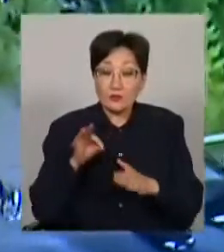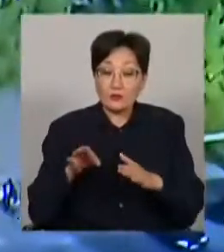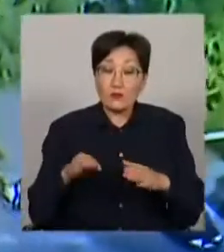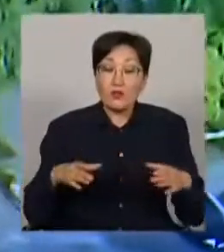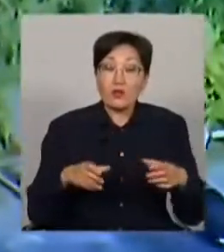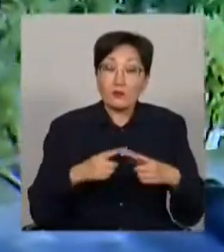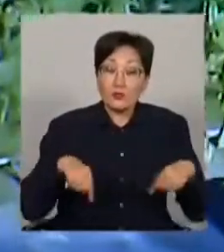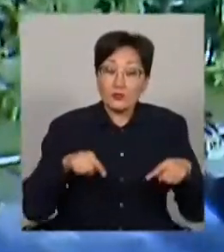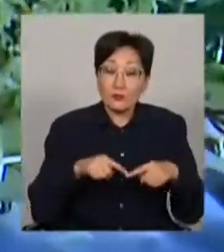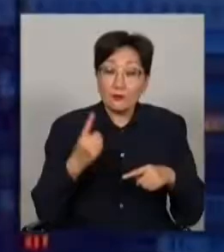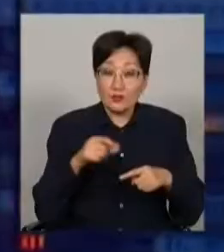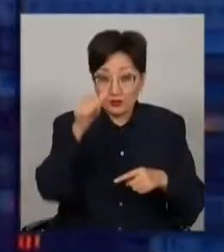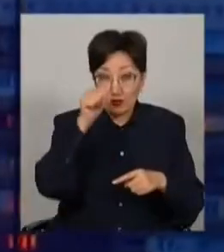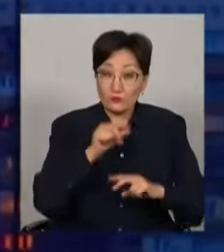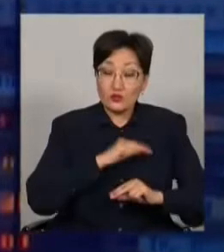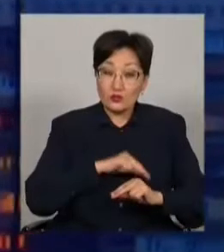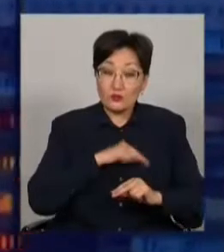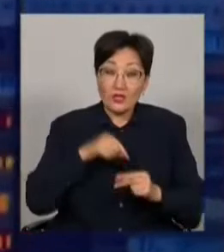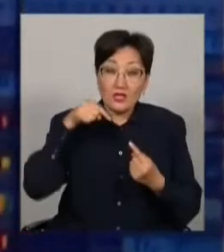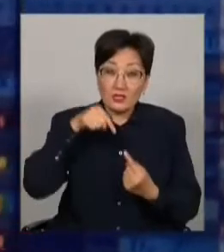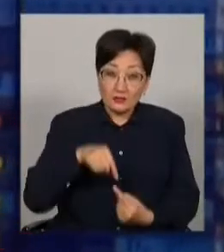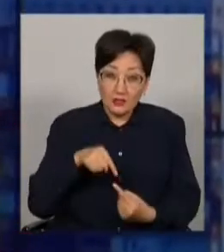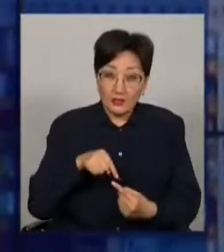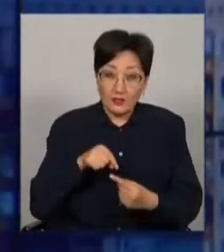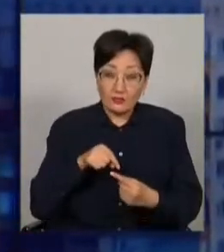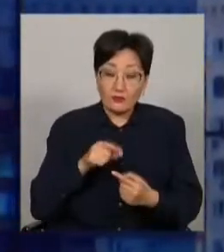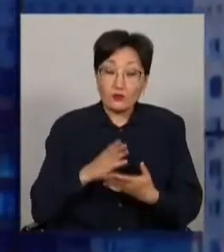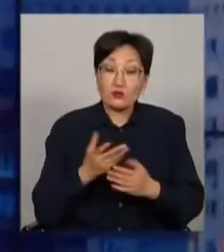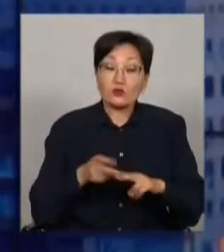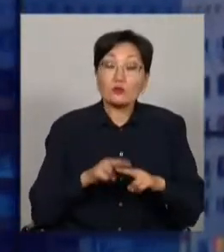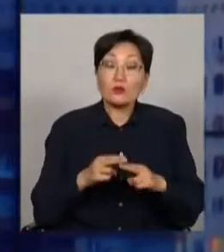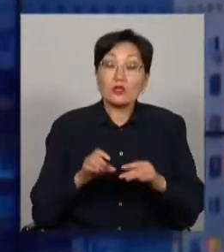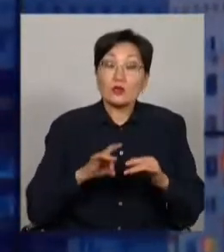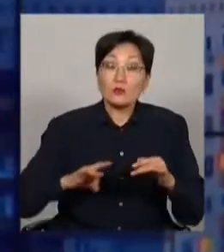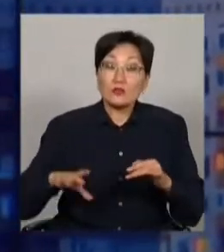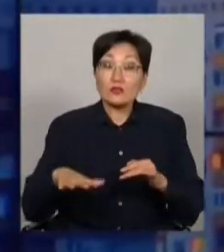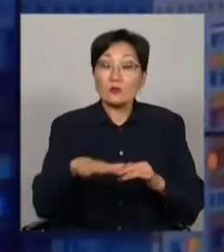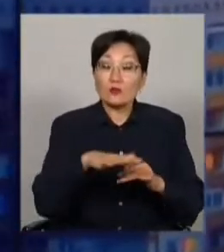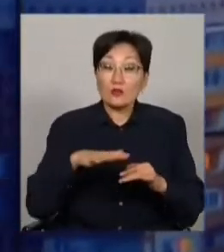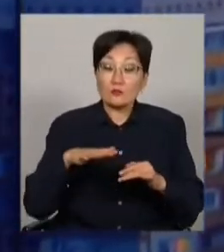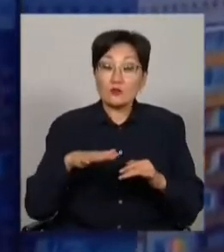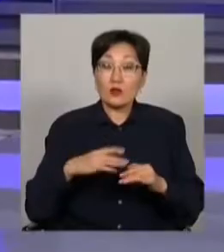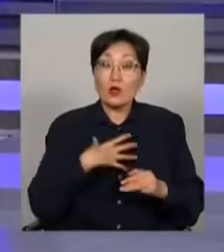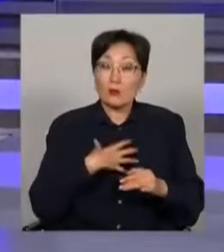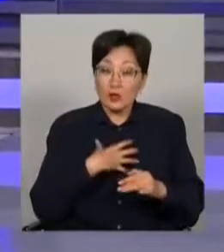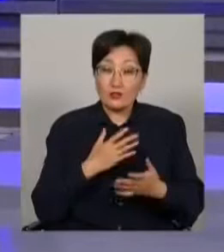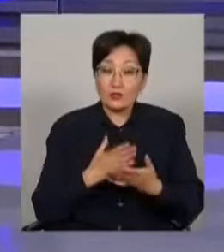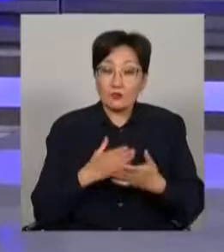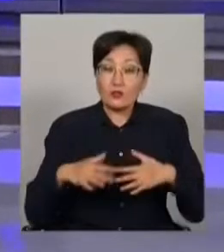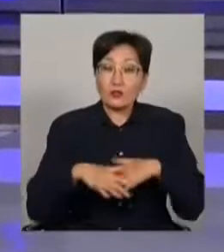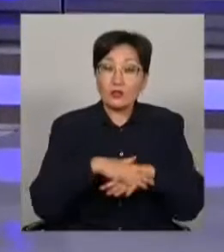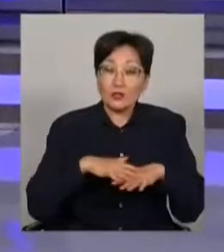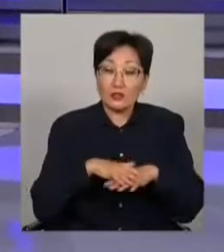кеңестің бірінші ай қызметіне дәл келіп отыр. Сондықтан осы республикамызға маңызы бар, халық